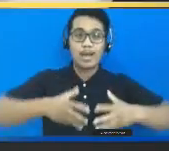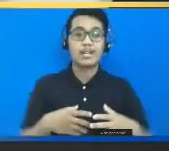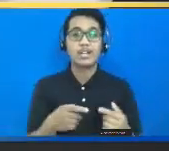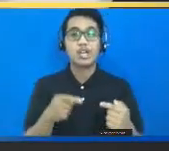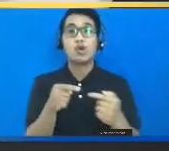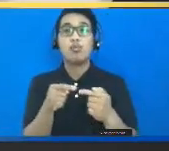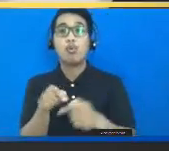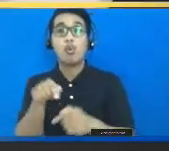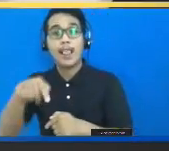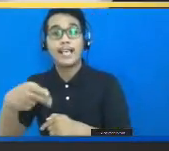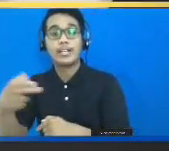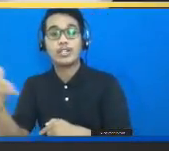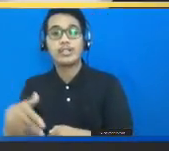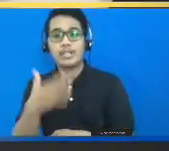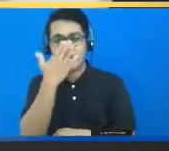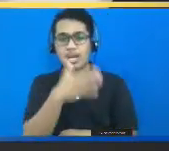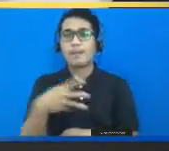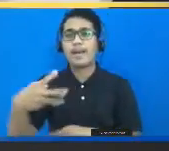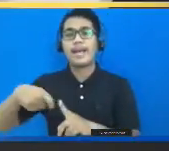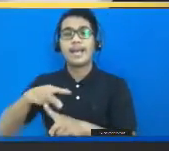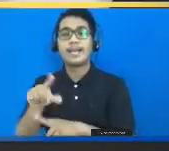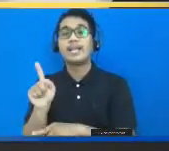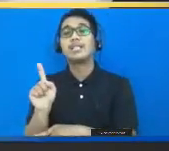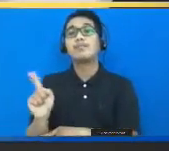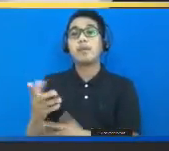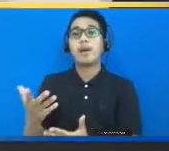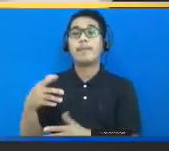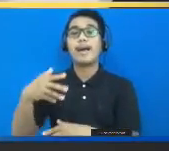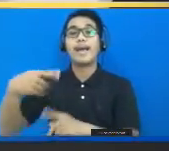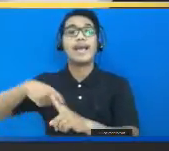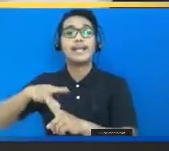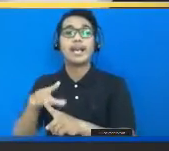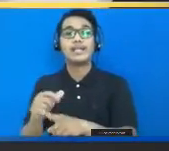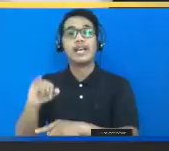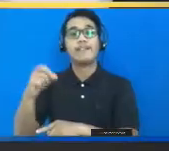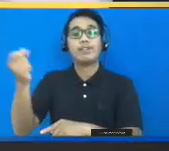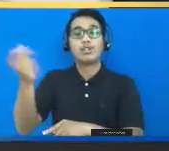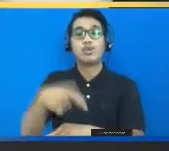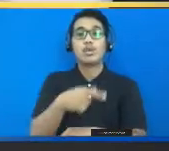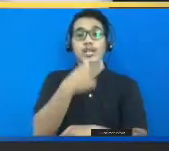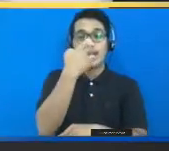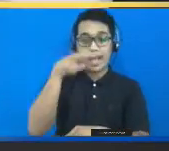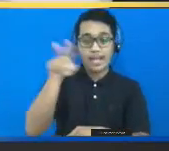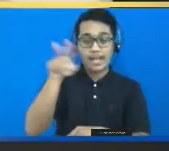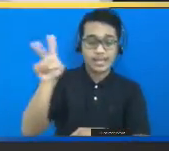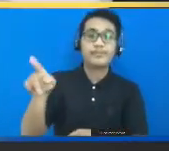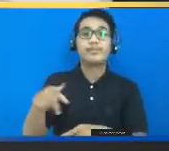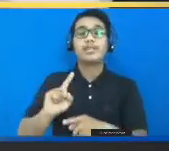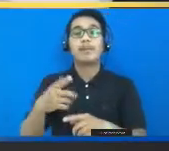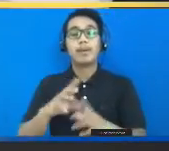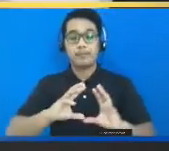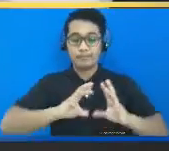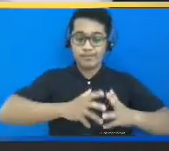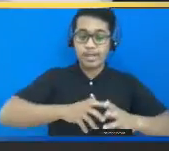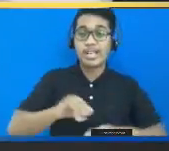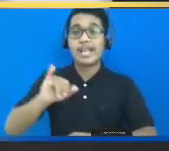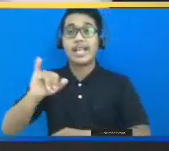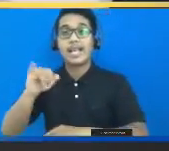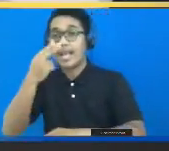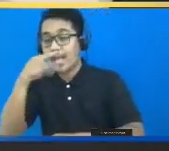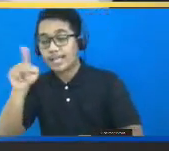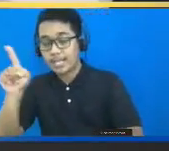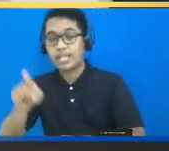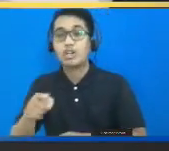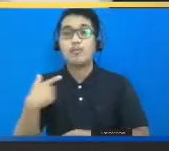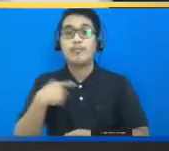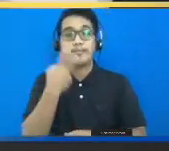kenapa aku ke Eka Karya Eka juga di Lini dengan investor asing gitu ya kan Brown restore penglihat saat ini ada Fals keletihan